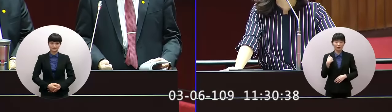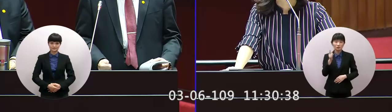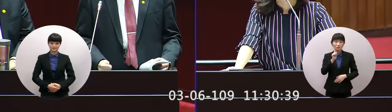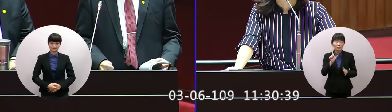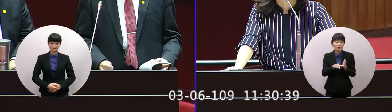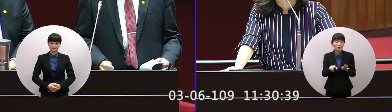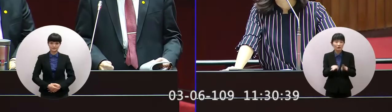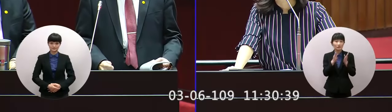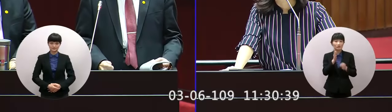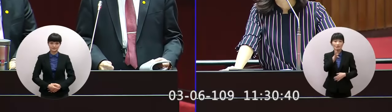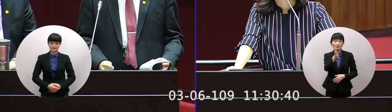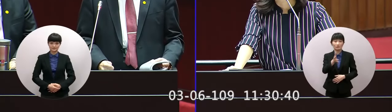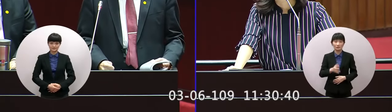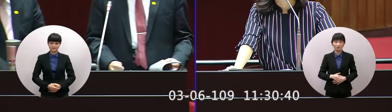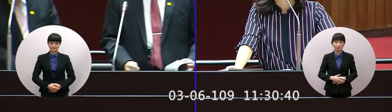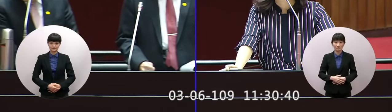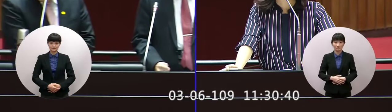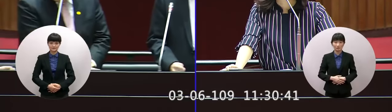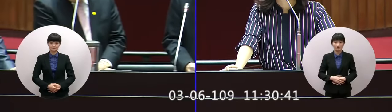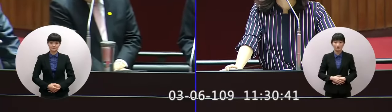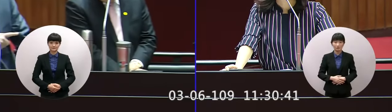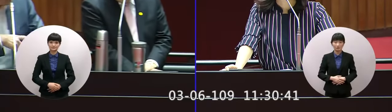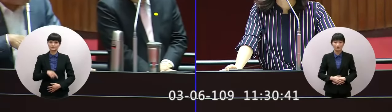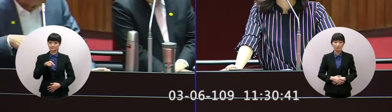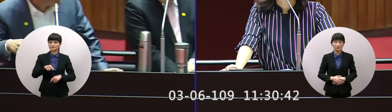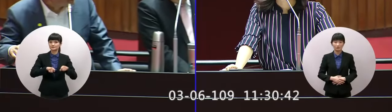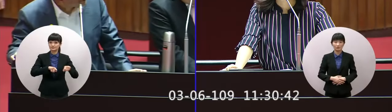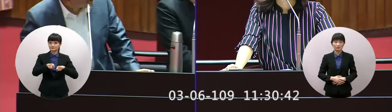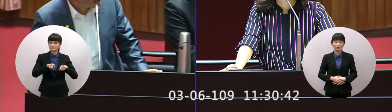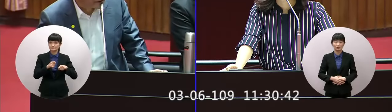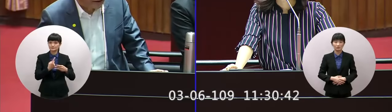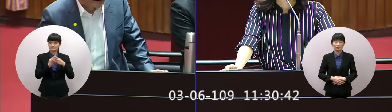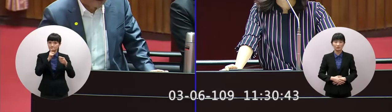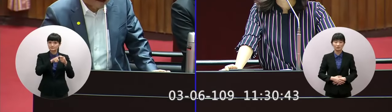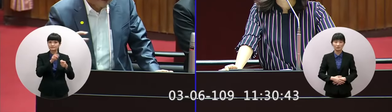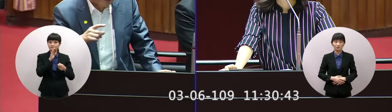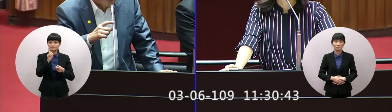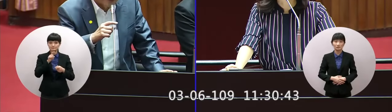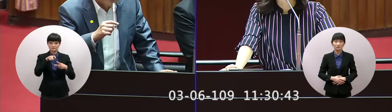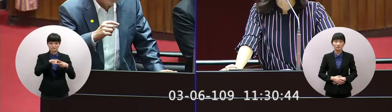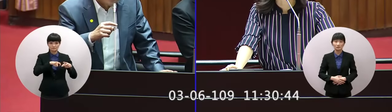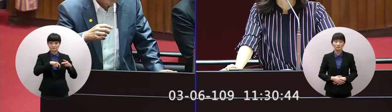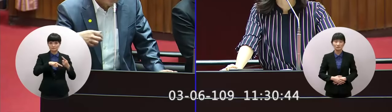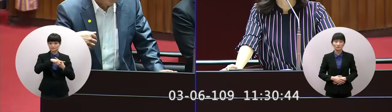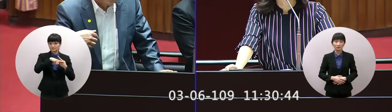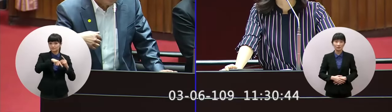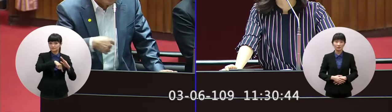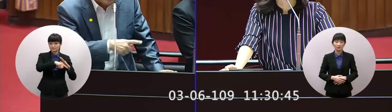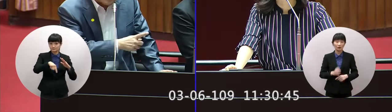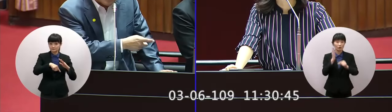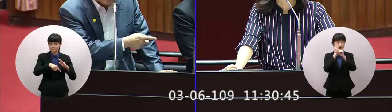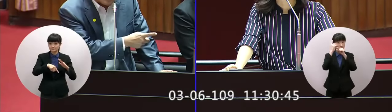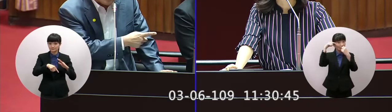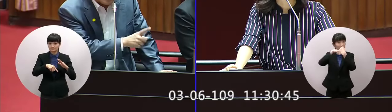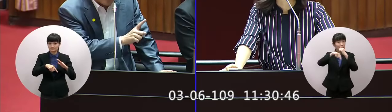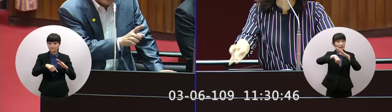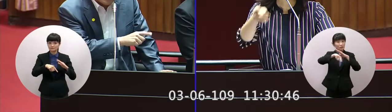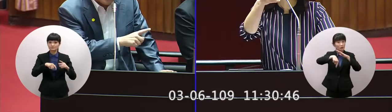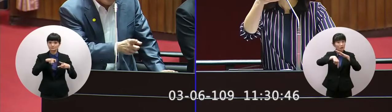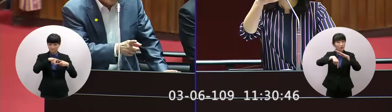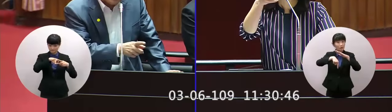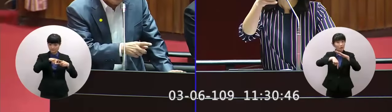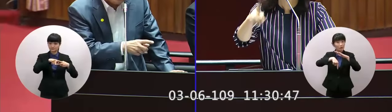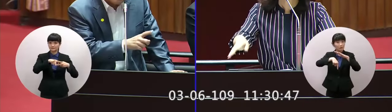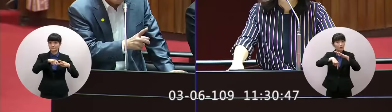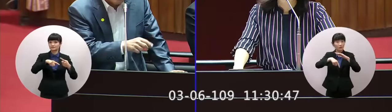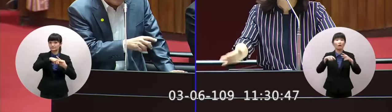路？ 那最主要那个计划，我想那个计划是在工研院，现在跟厂商开始在谈。 工研院在中研院， 在工